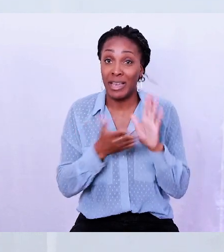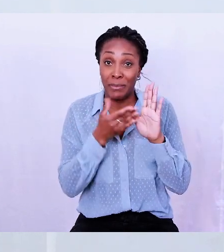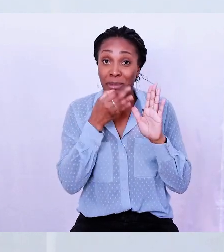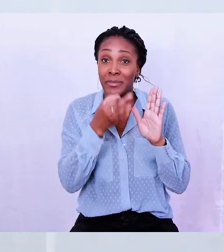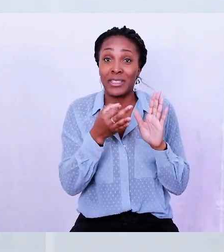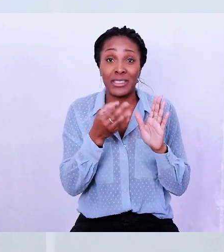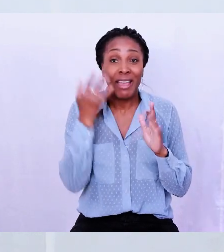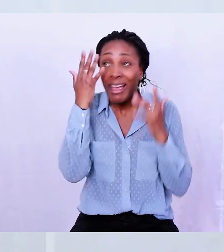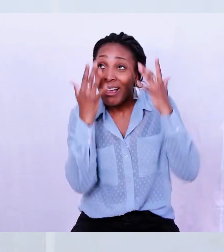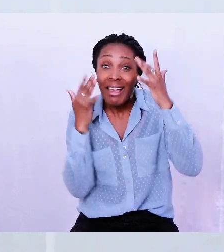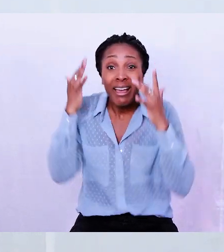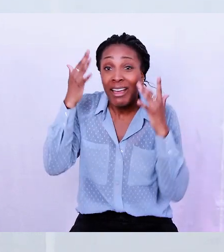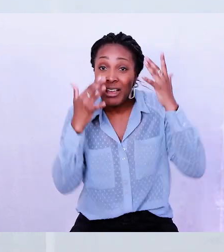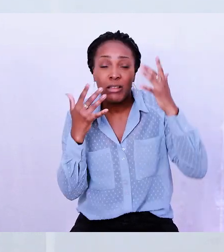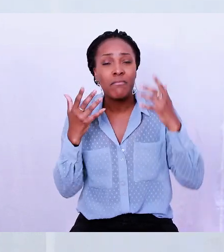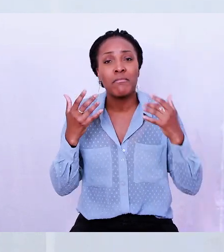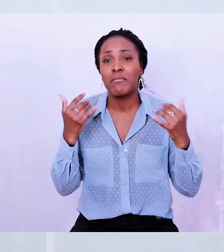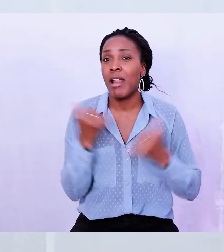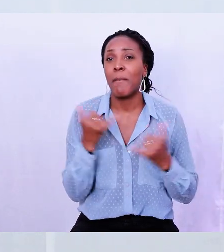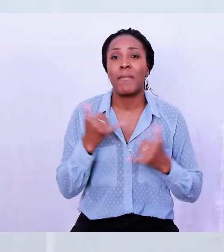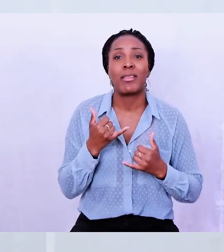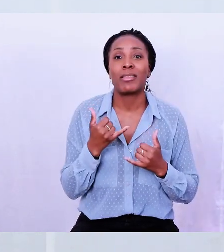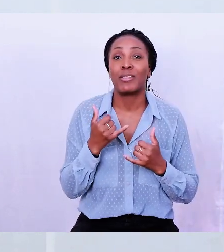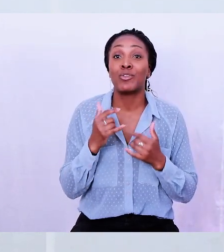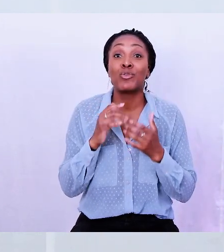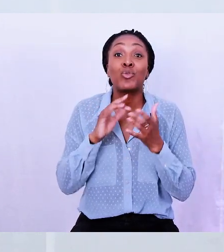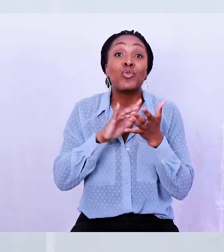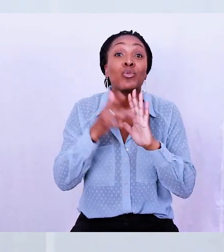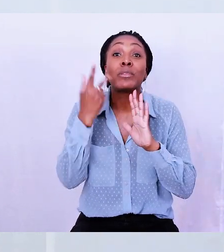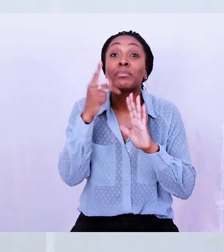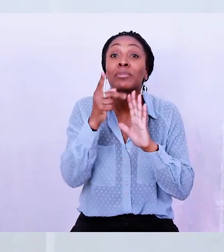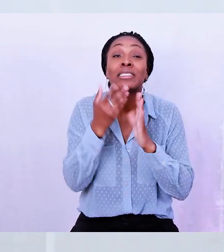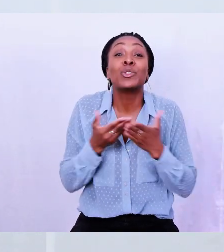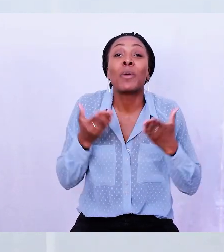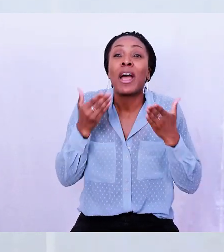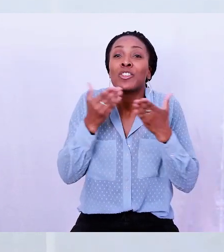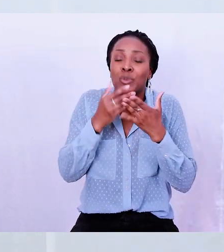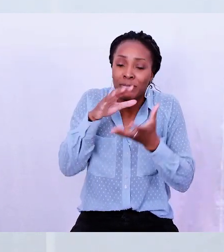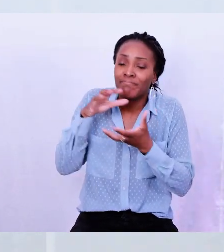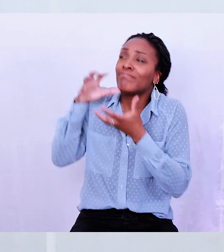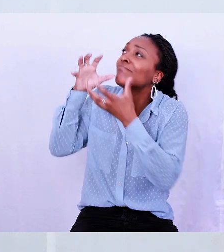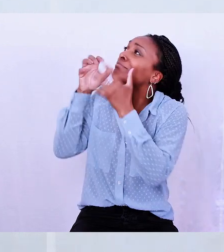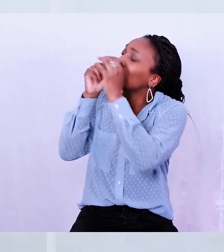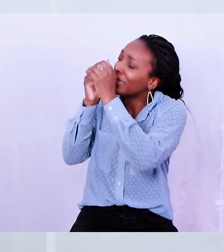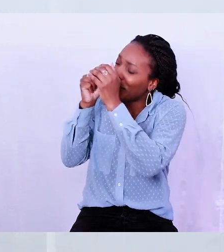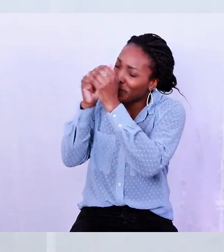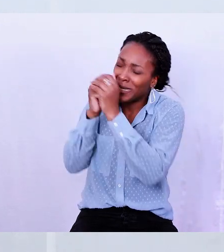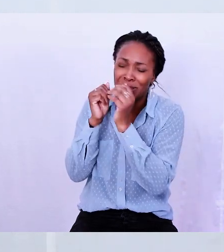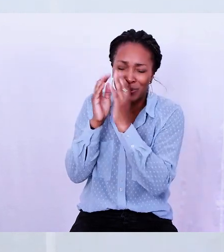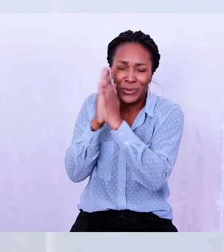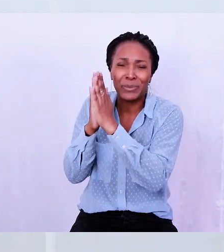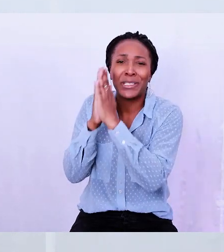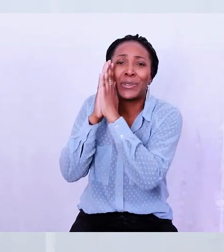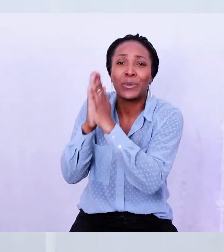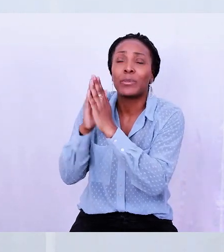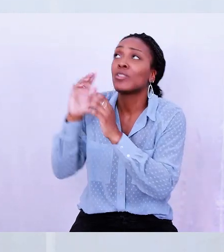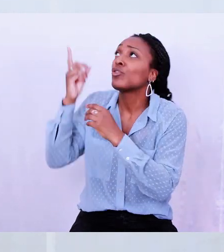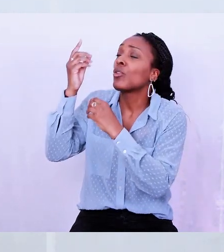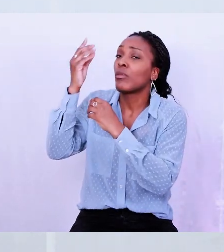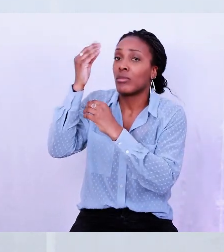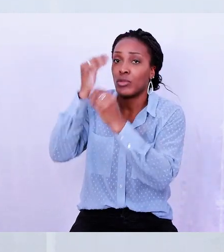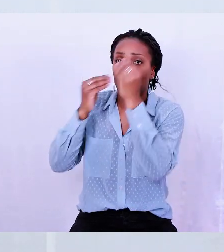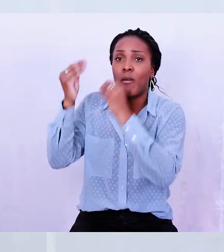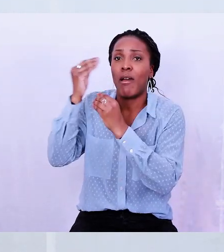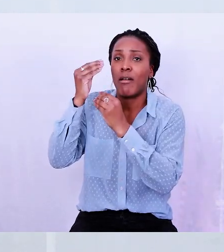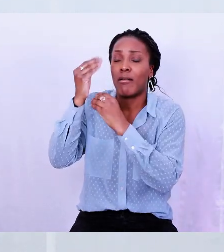de s'inquiéter, mais de faire connaître toutes choses à Dieu par la prière et la supplication, et que Dieu gardera nos cœurs et nos pensées